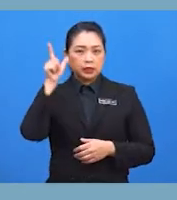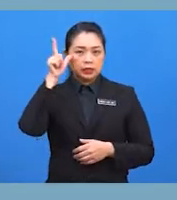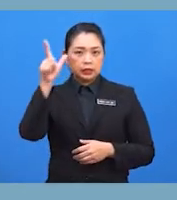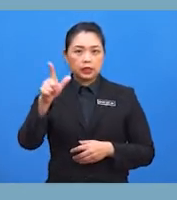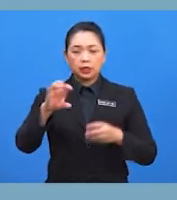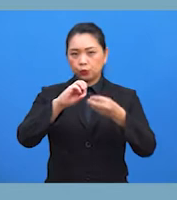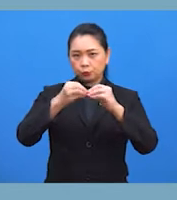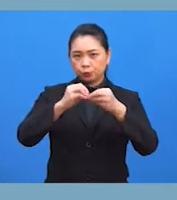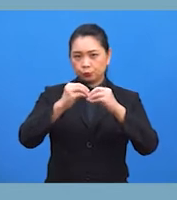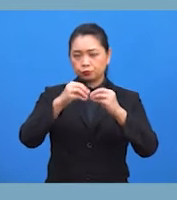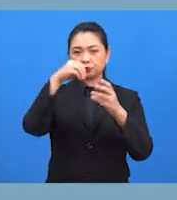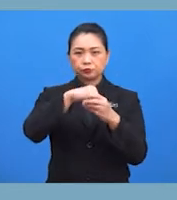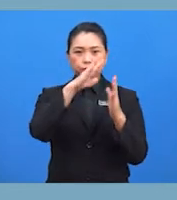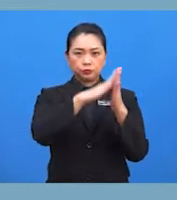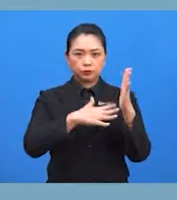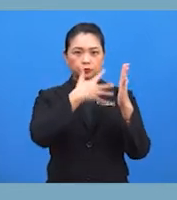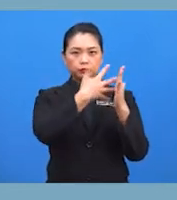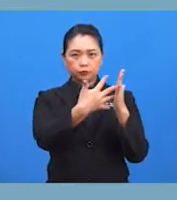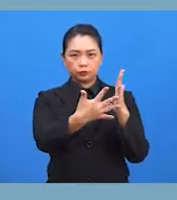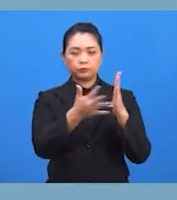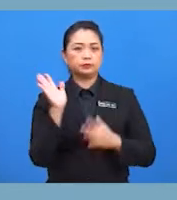angka dalam jadual dengan teliti.